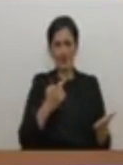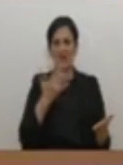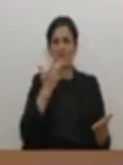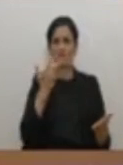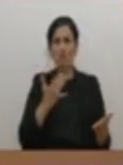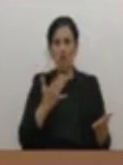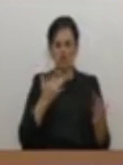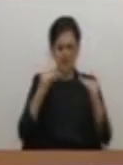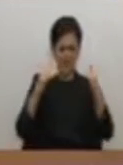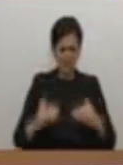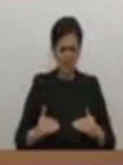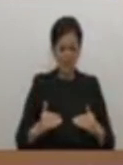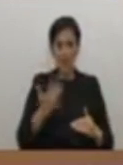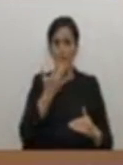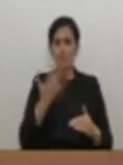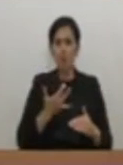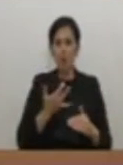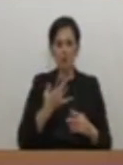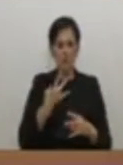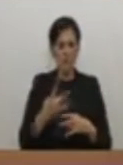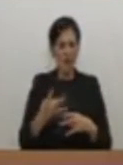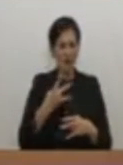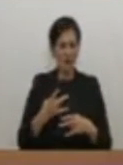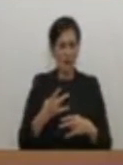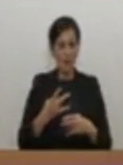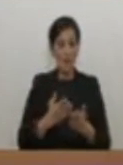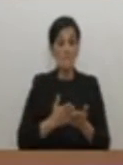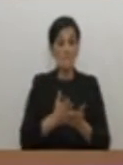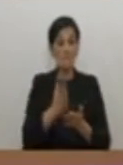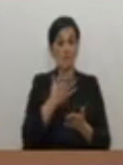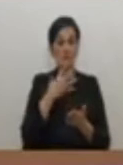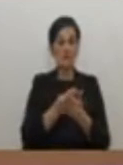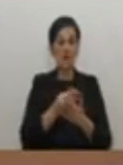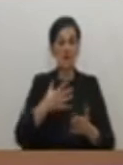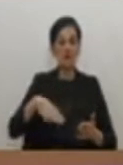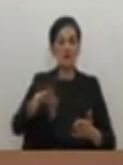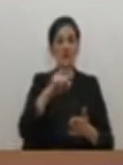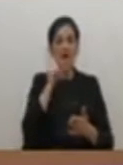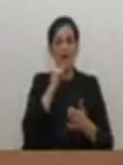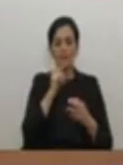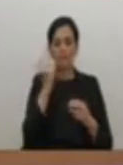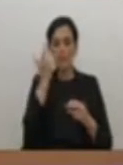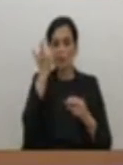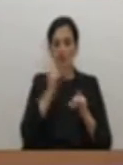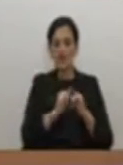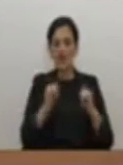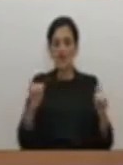სინდაბლე, პოლიტიკური მავნებლობა მიმართული საკუთარი ქვეყნის დემოკრატიული განვითარების წინააღმდეგ. დიდი მადლობა.